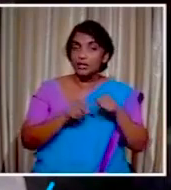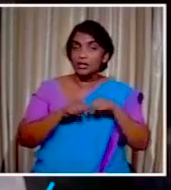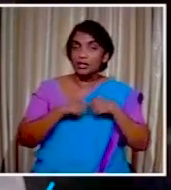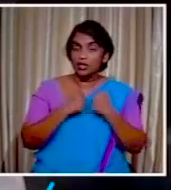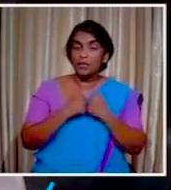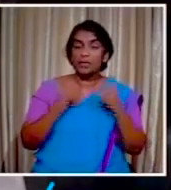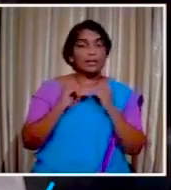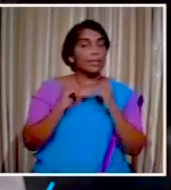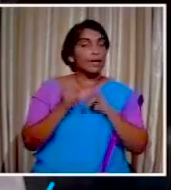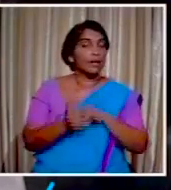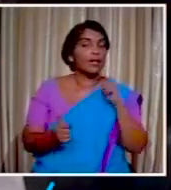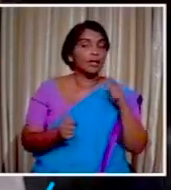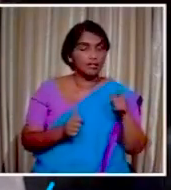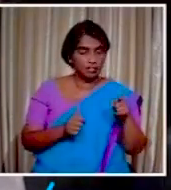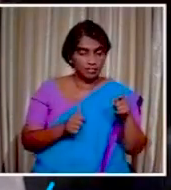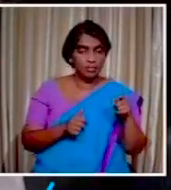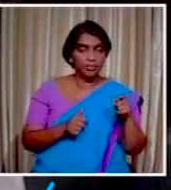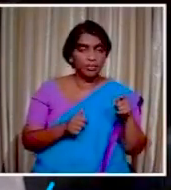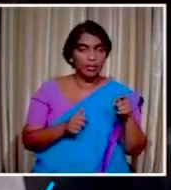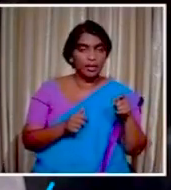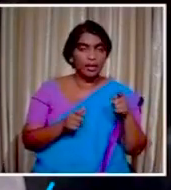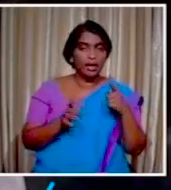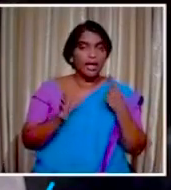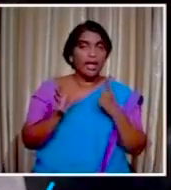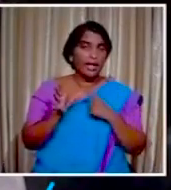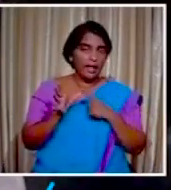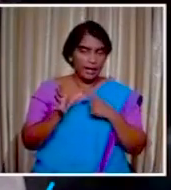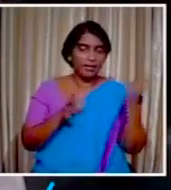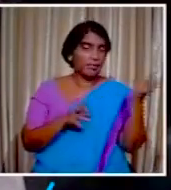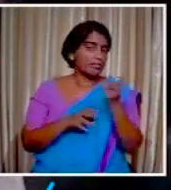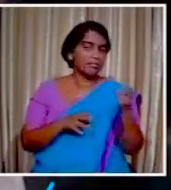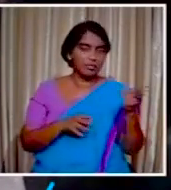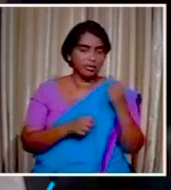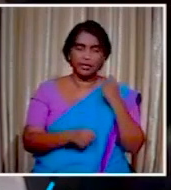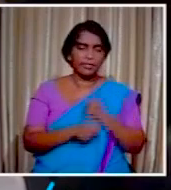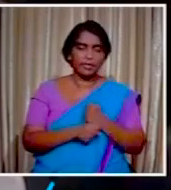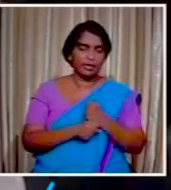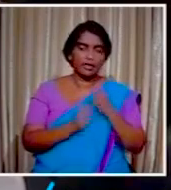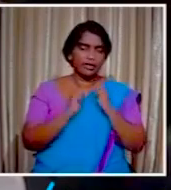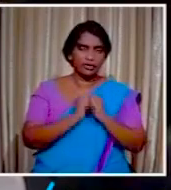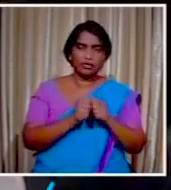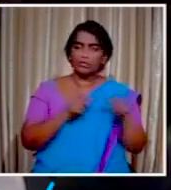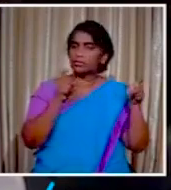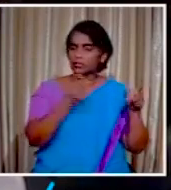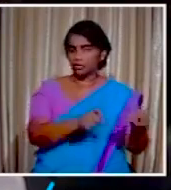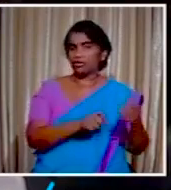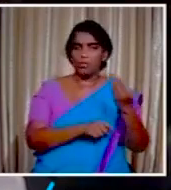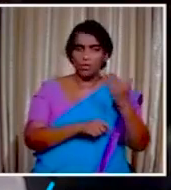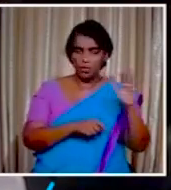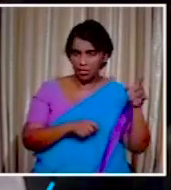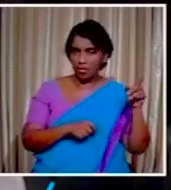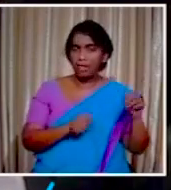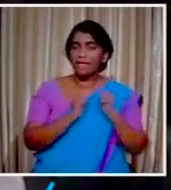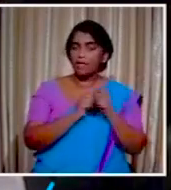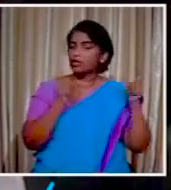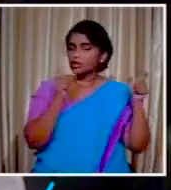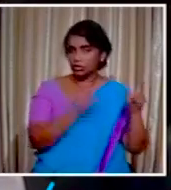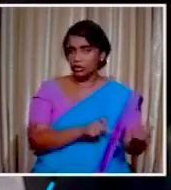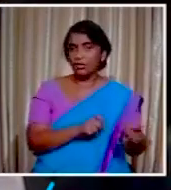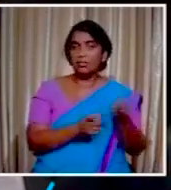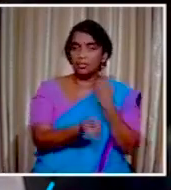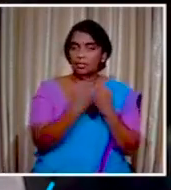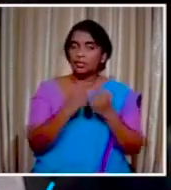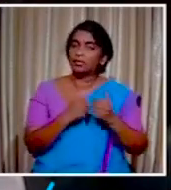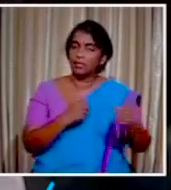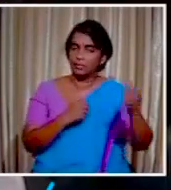සමලේකම් සමලේකම් එරංග කුඩාහෙව කියන දෙදෙනාගෙම අද දවසේ උන් ඉවත් කරලා වැඩ තහනම් කරලා මේ පරීක්ෂණ